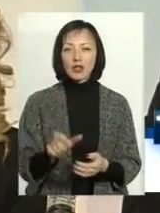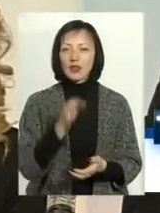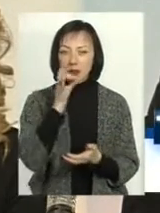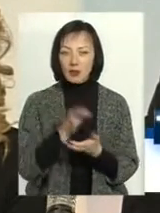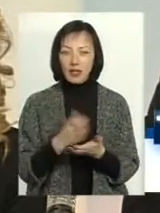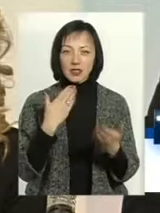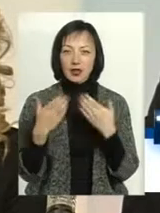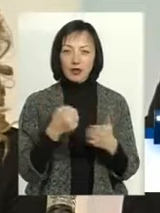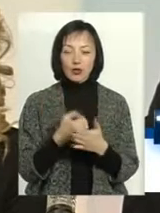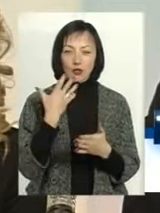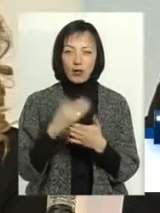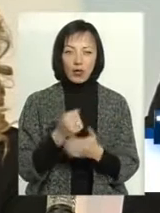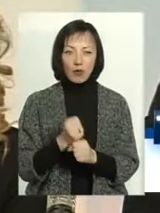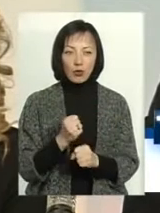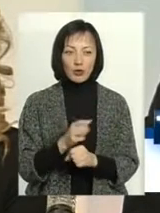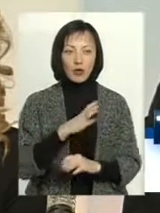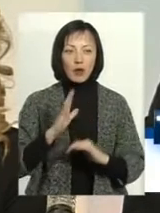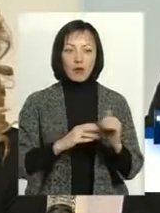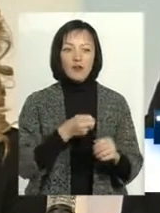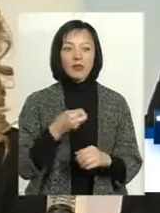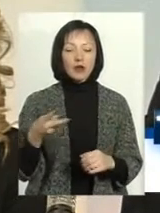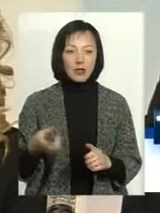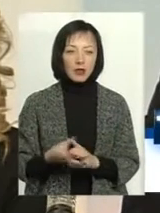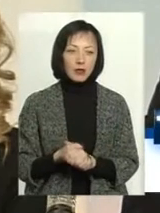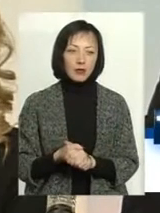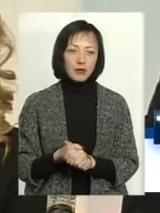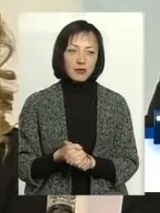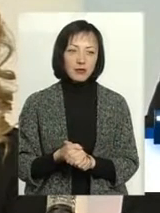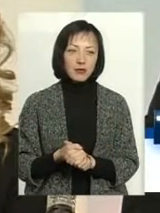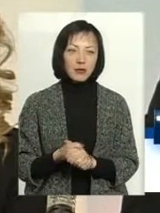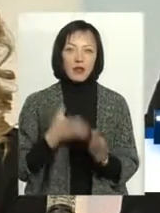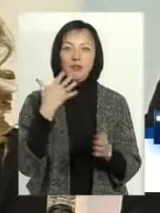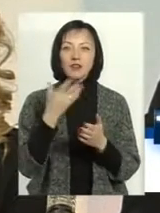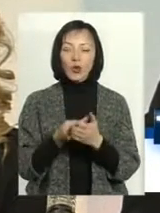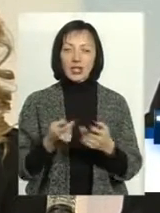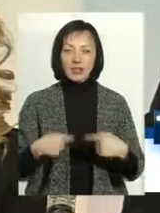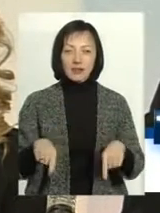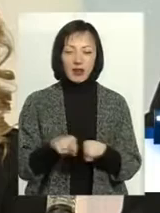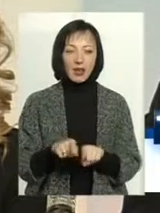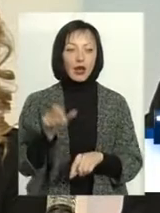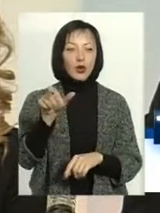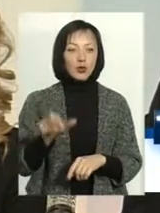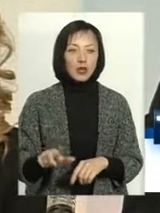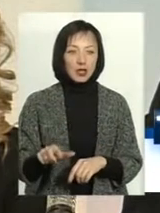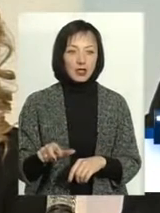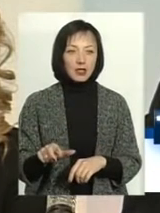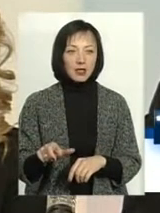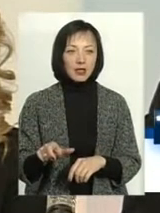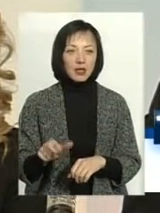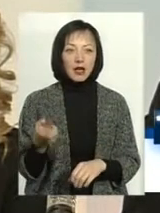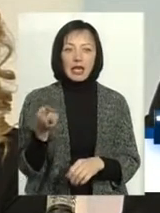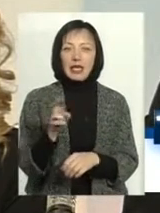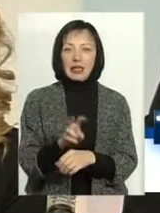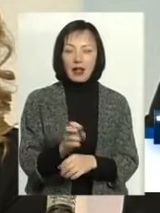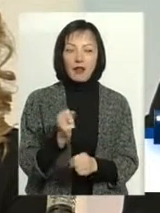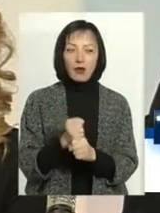відповідально ставилась до своєї роботи і була професіоналом в своїй сфері. Людина йде на певну роботу,